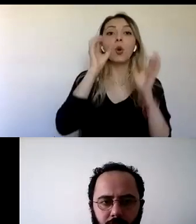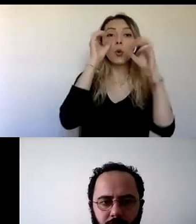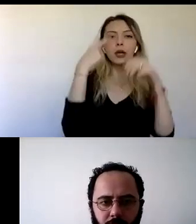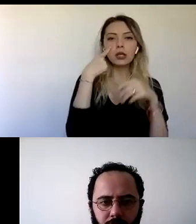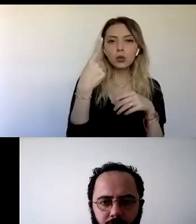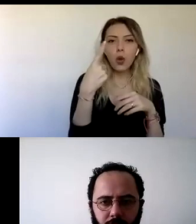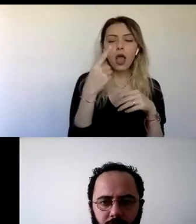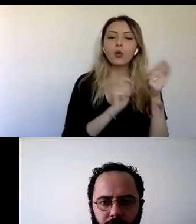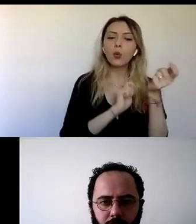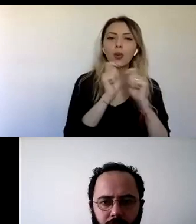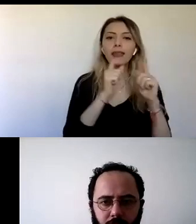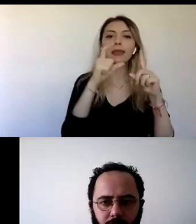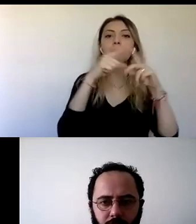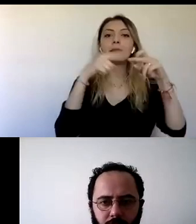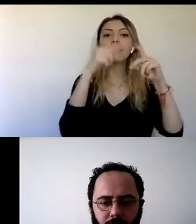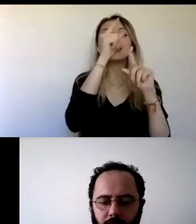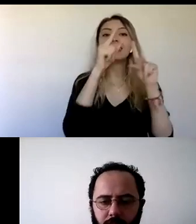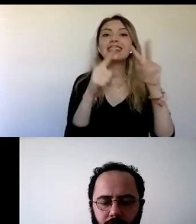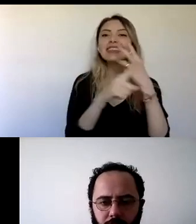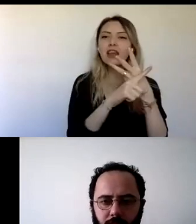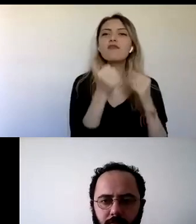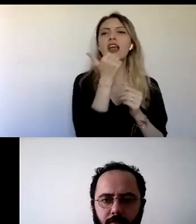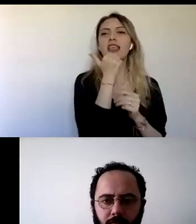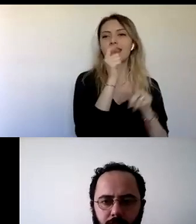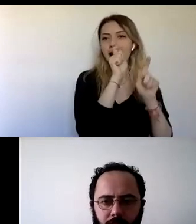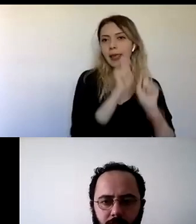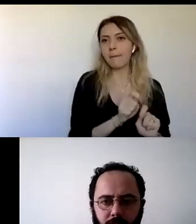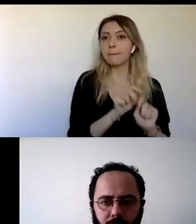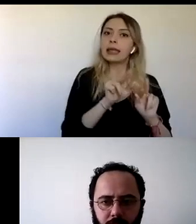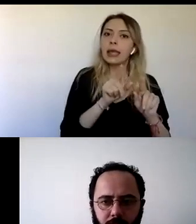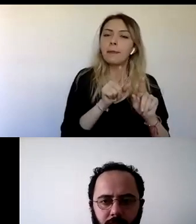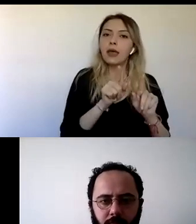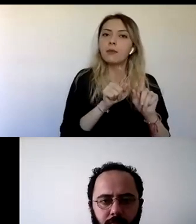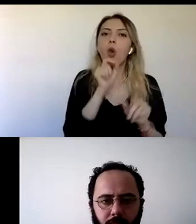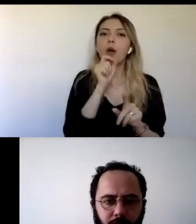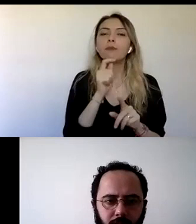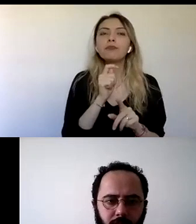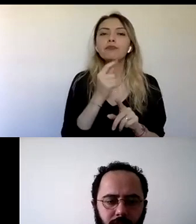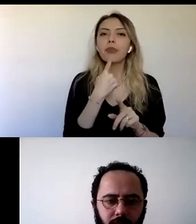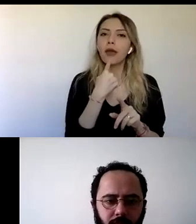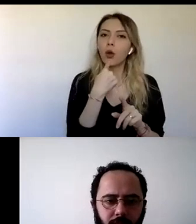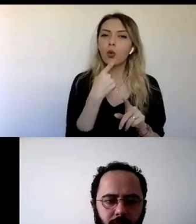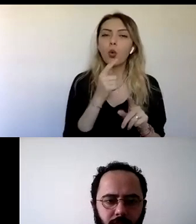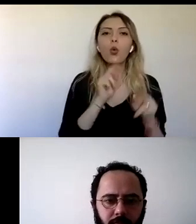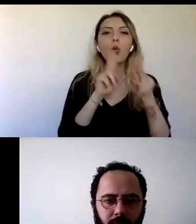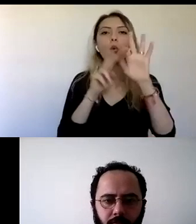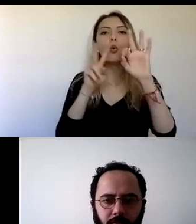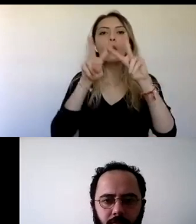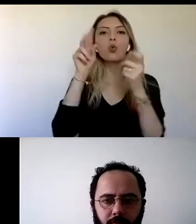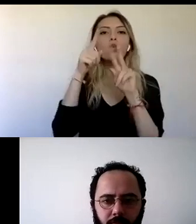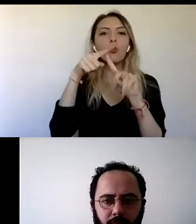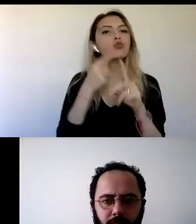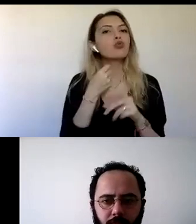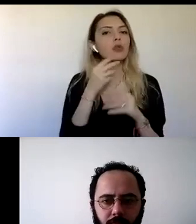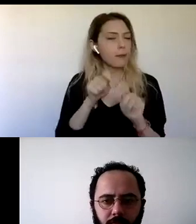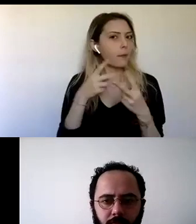gibi aslında bir takım aramalara, Twitter'daki medya takibine sizin hayatınızı kolaylaştıracak bir araç.